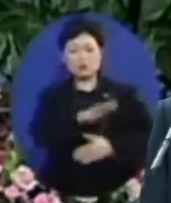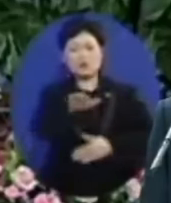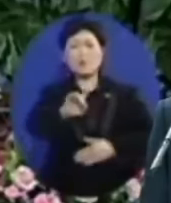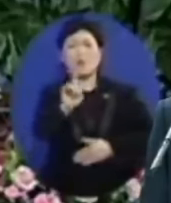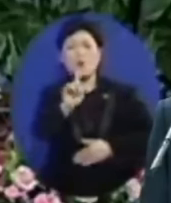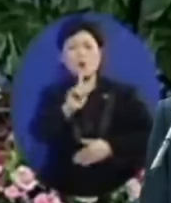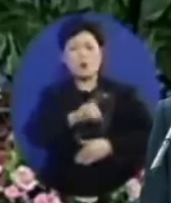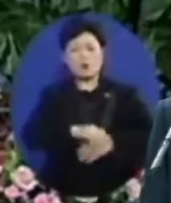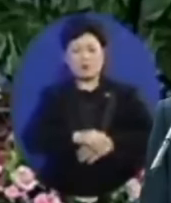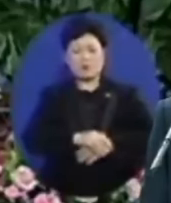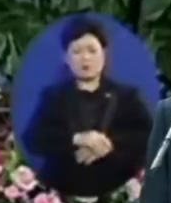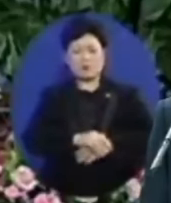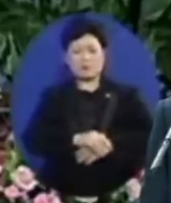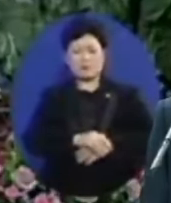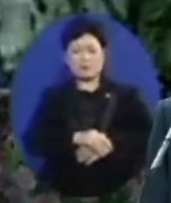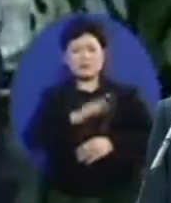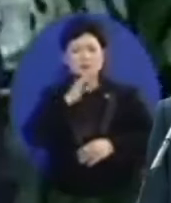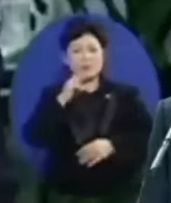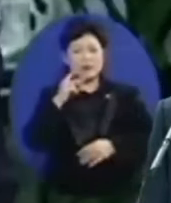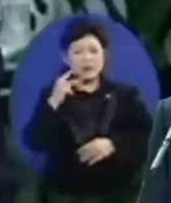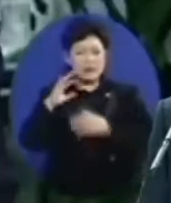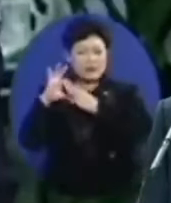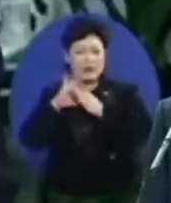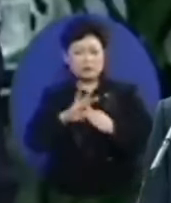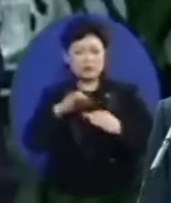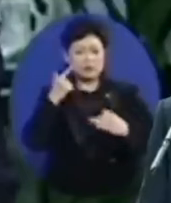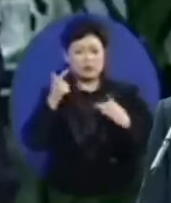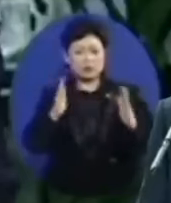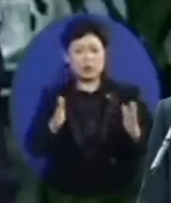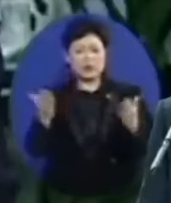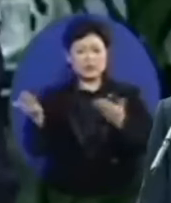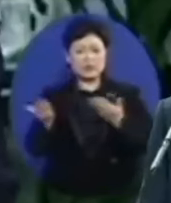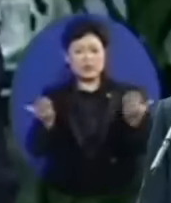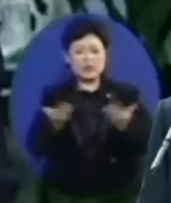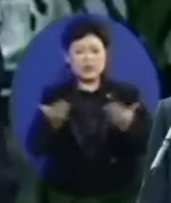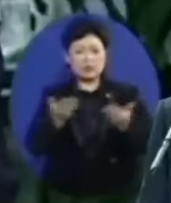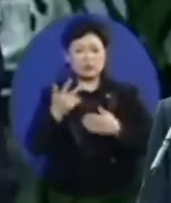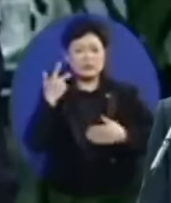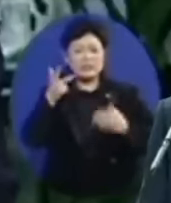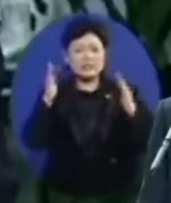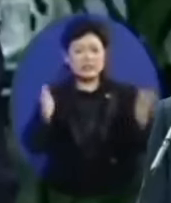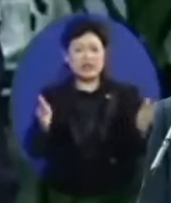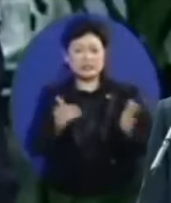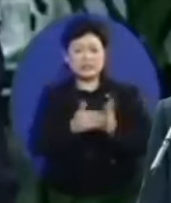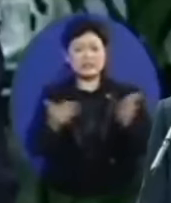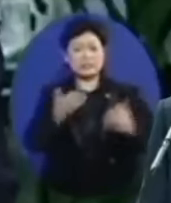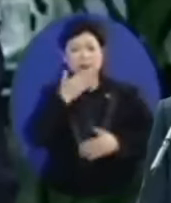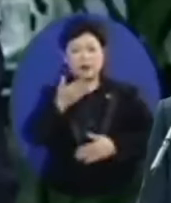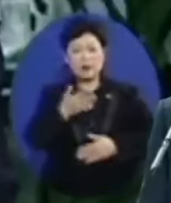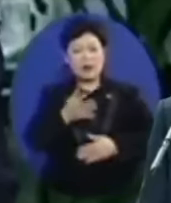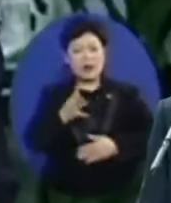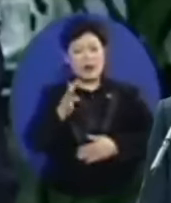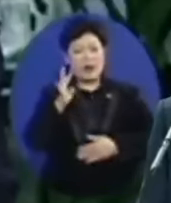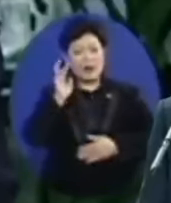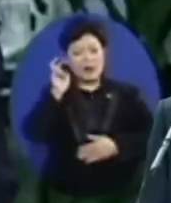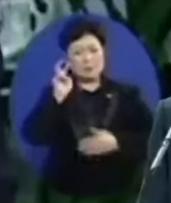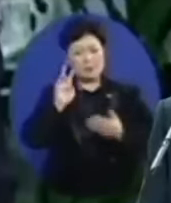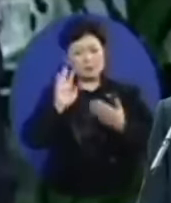무게에 일에 또한 내 일하고 살 수 있다고 생각하는 것입니까? 얼마 못 가서 병들어 죽게 되는